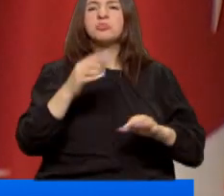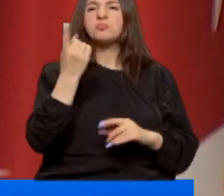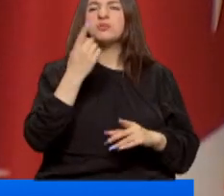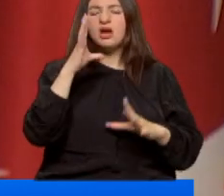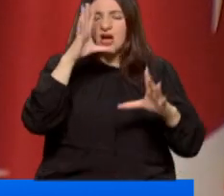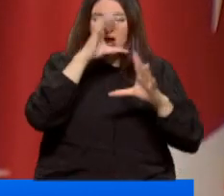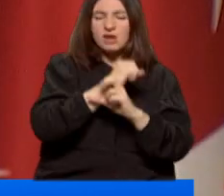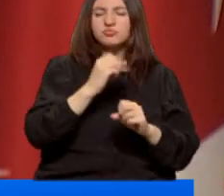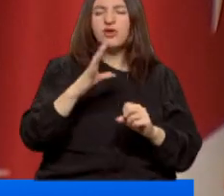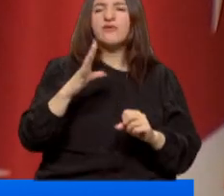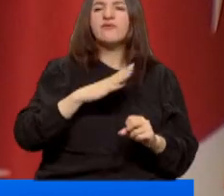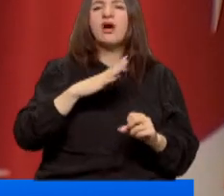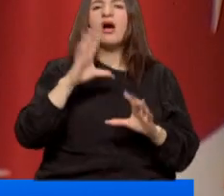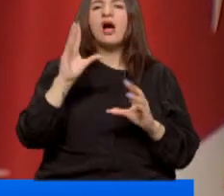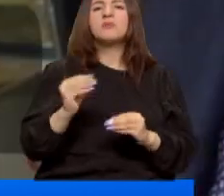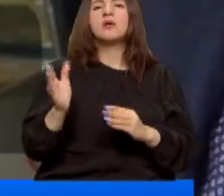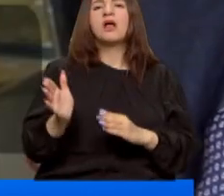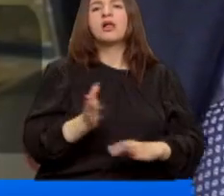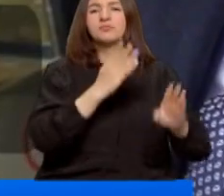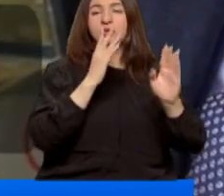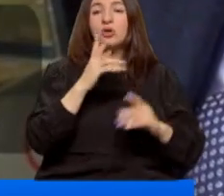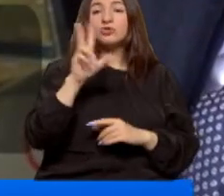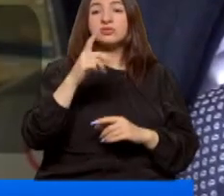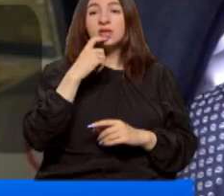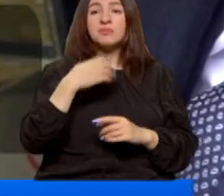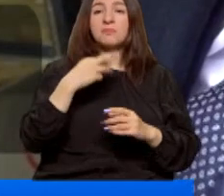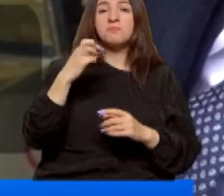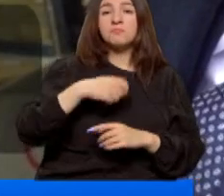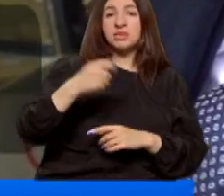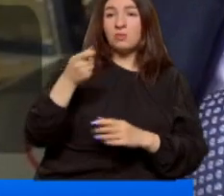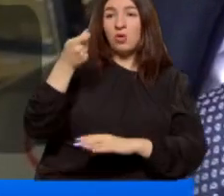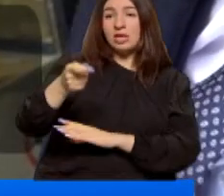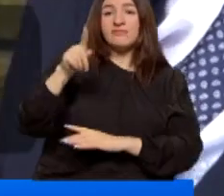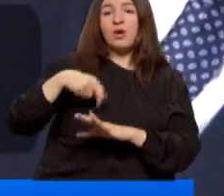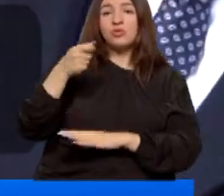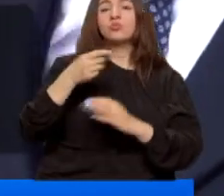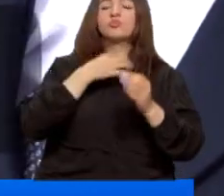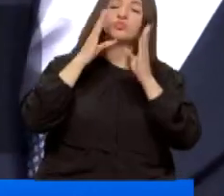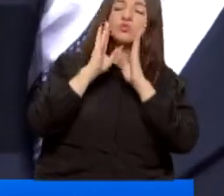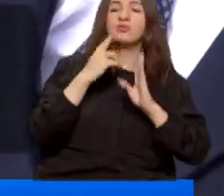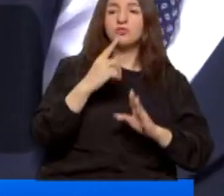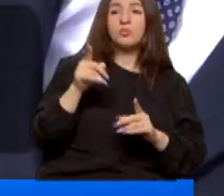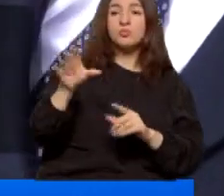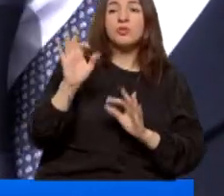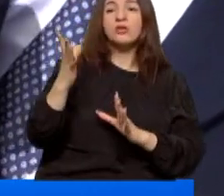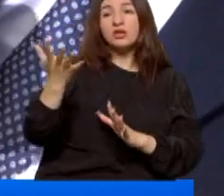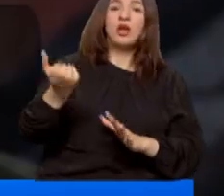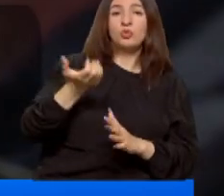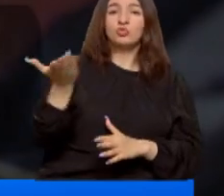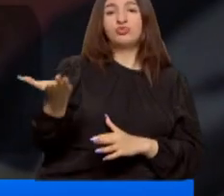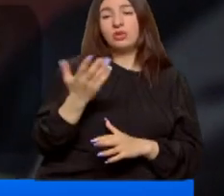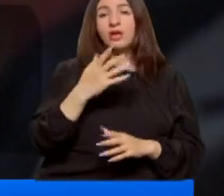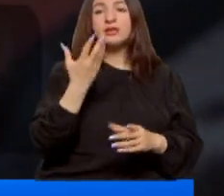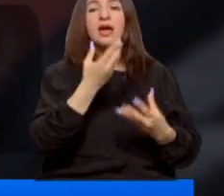bir karamsarlık hali aldı başını gidiyor. Bu sene ben prim ödedim, vergi ödedim, şükret diyorlar. Bu kadar da alıyorsun ya.